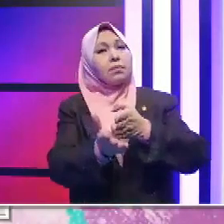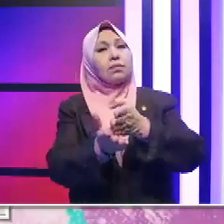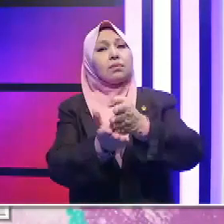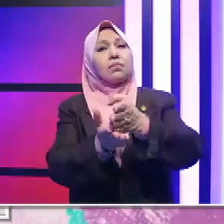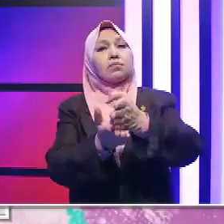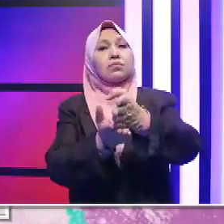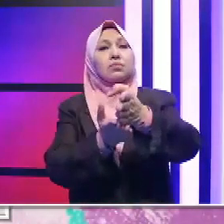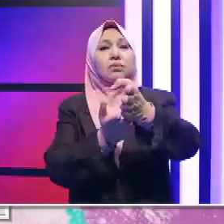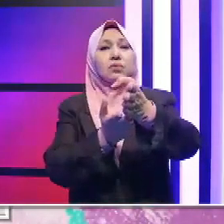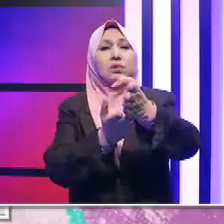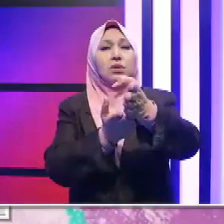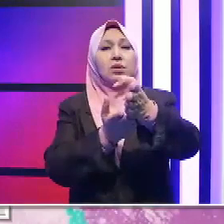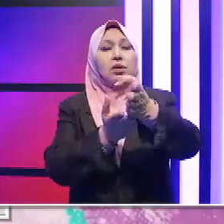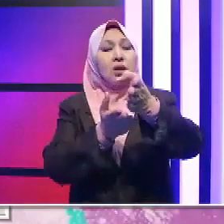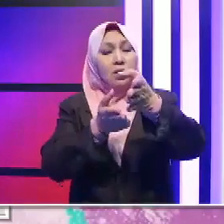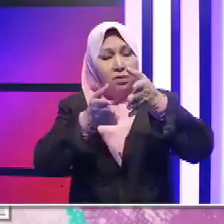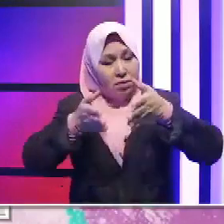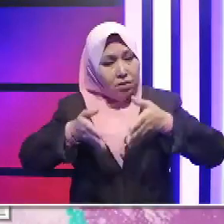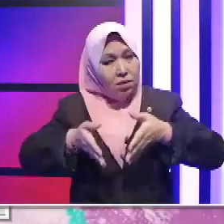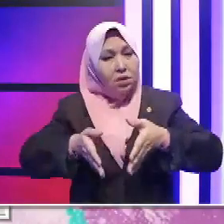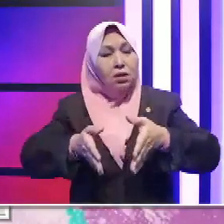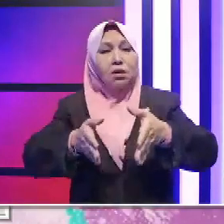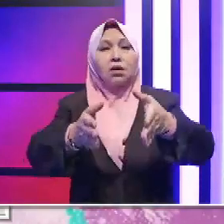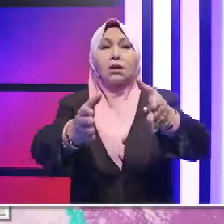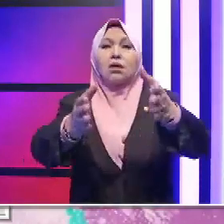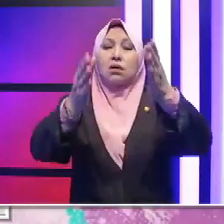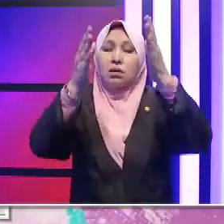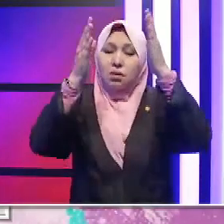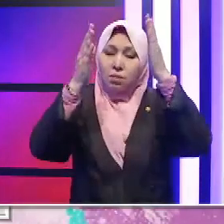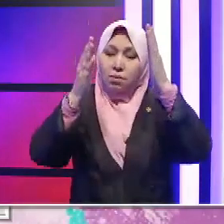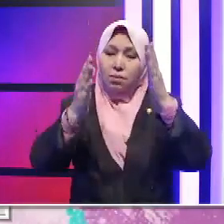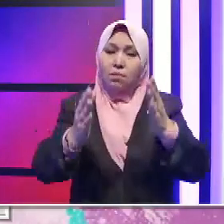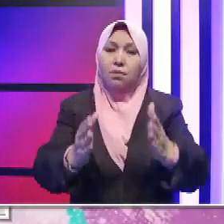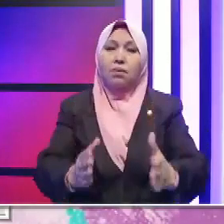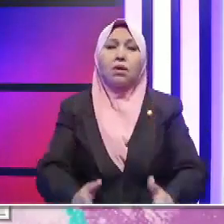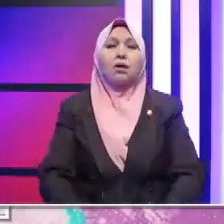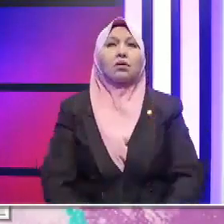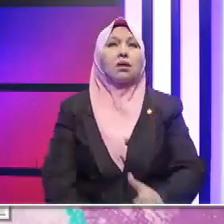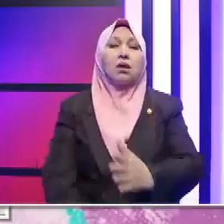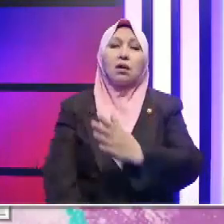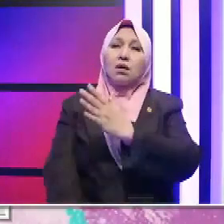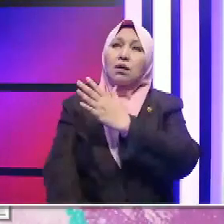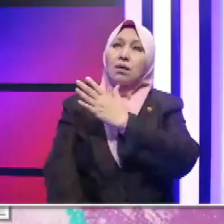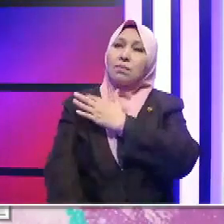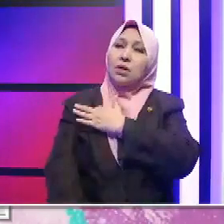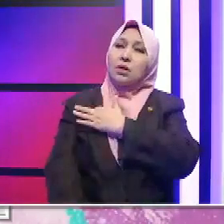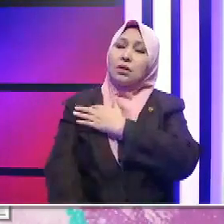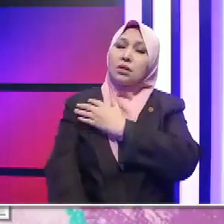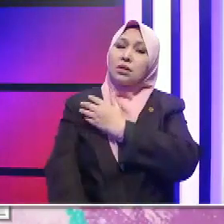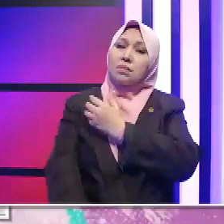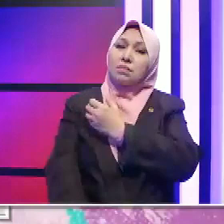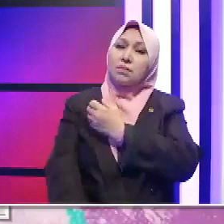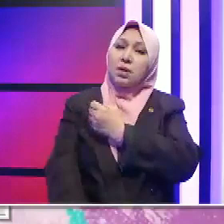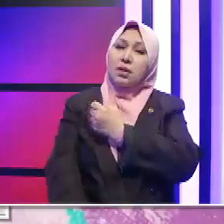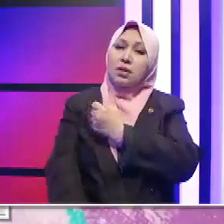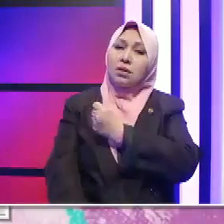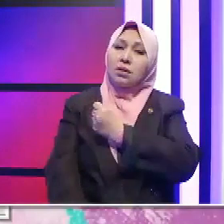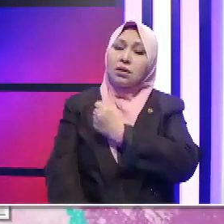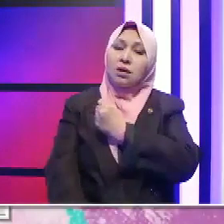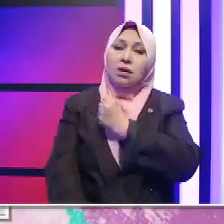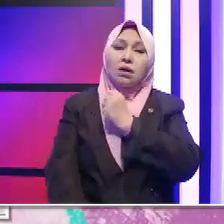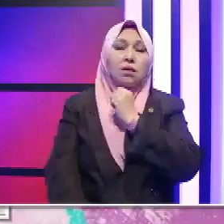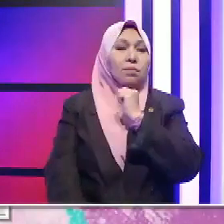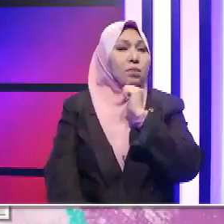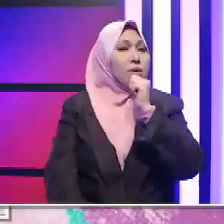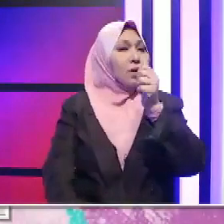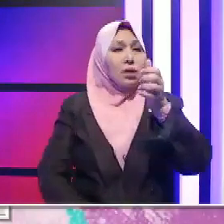Clean sirotol ladzina an'amta alaihim ghoiril